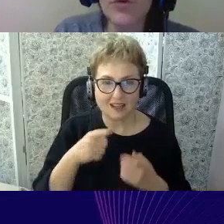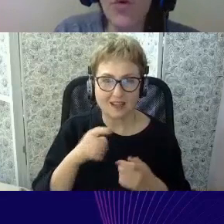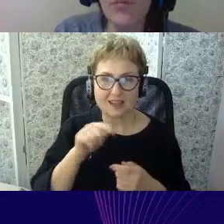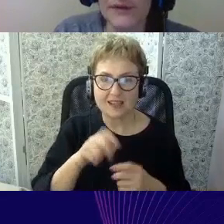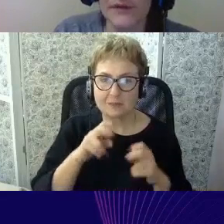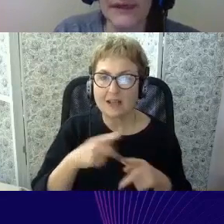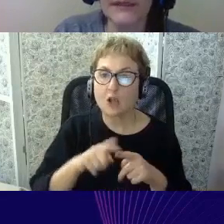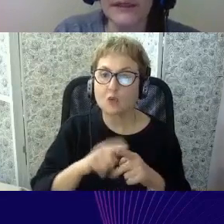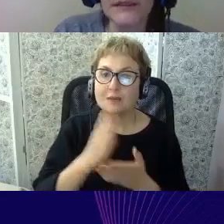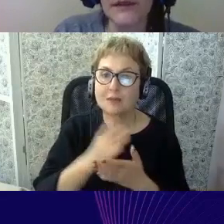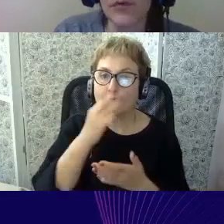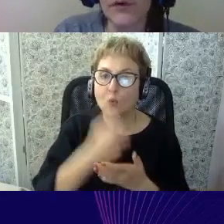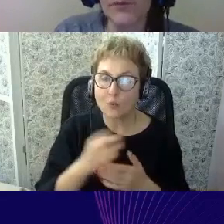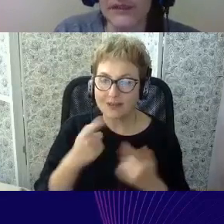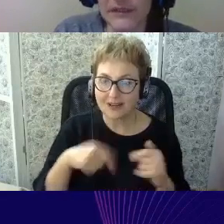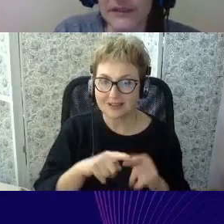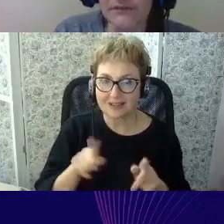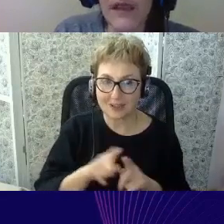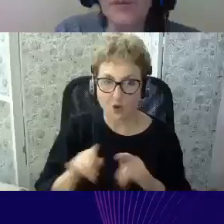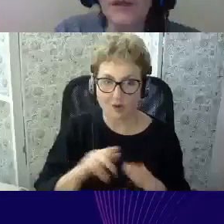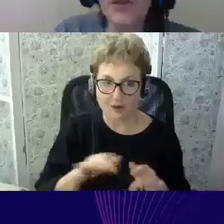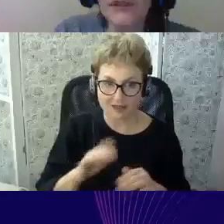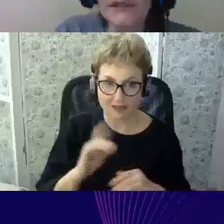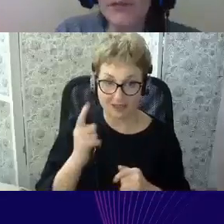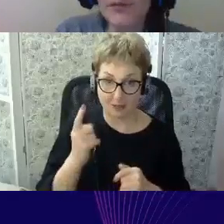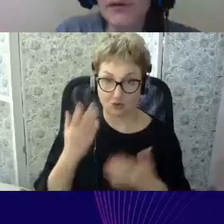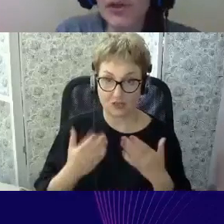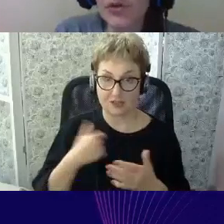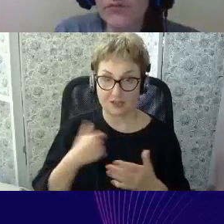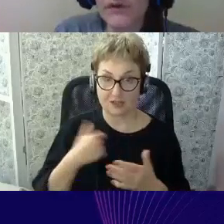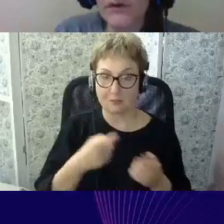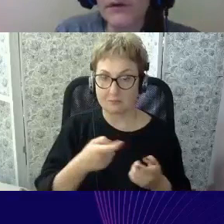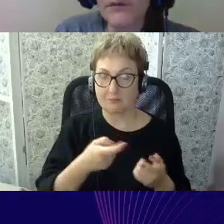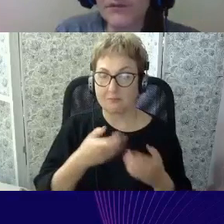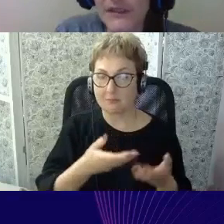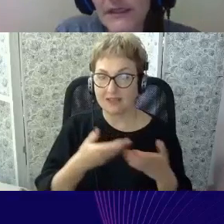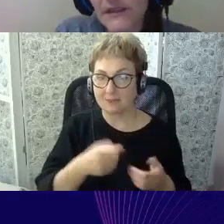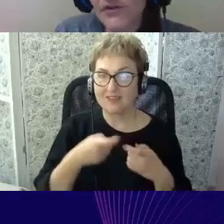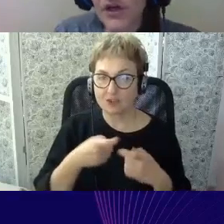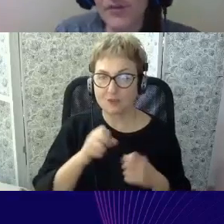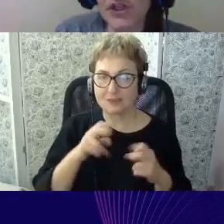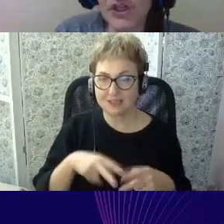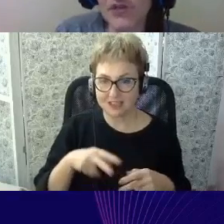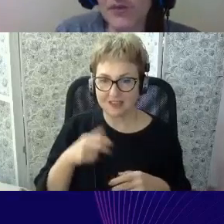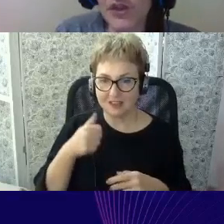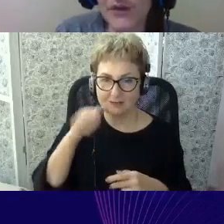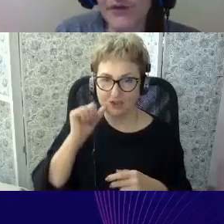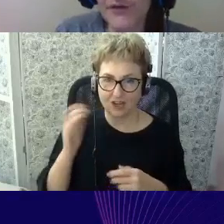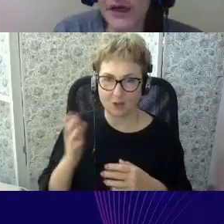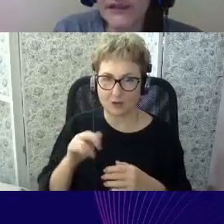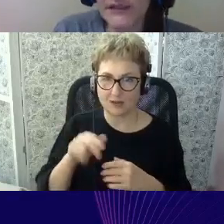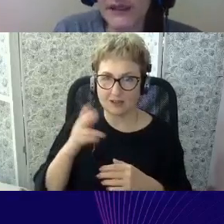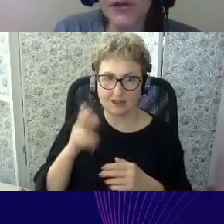которые имеют опыт организации такого процесса. Потому что если мы привлечем специалиста, вчера прошедшего